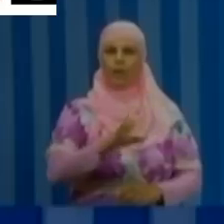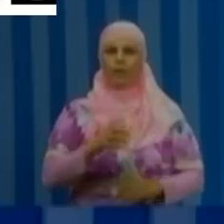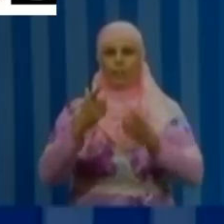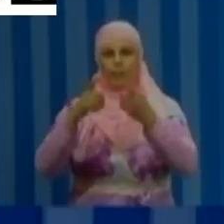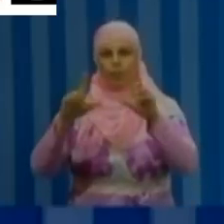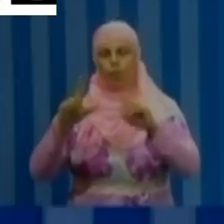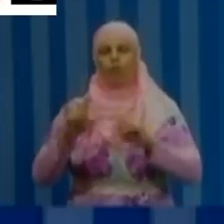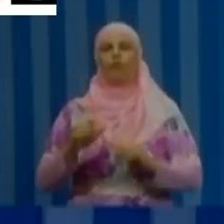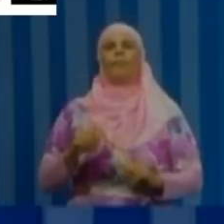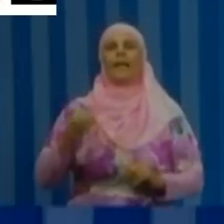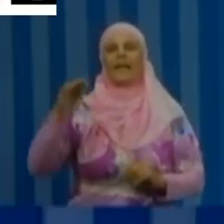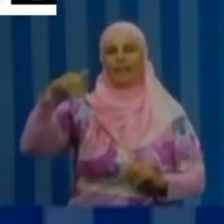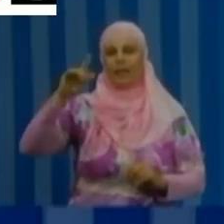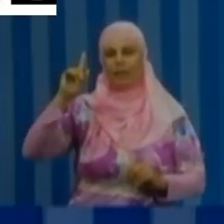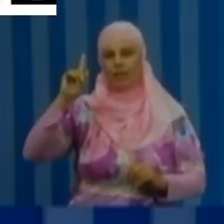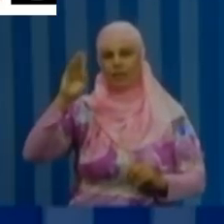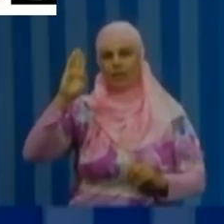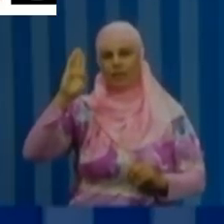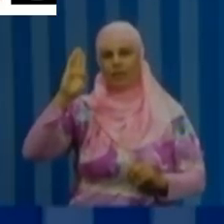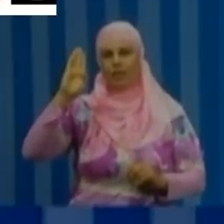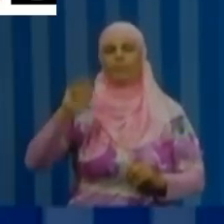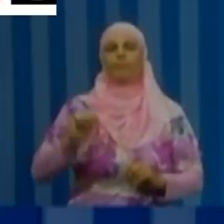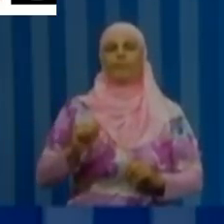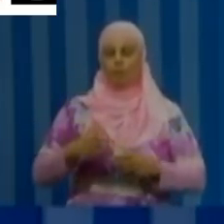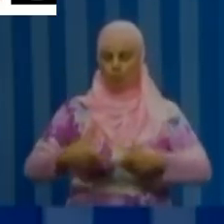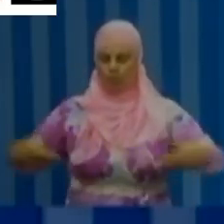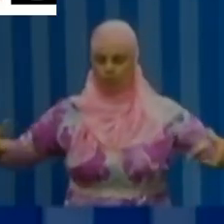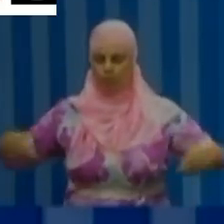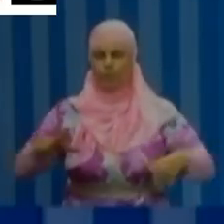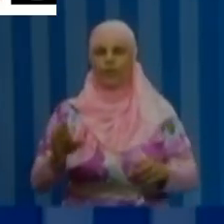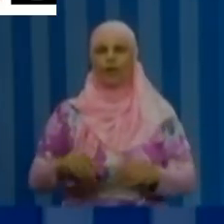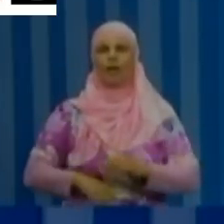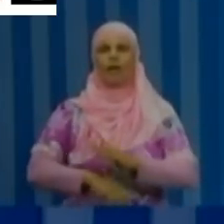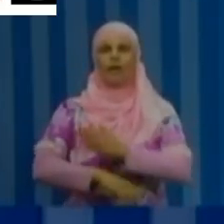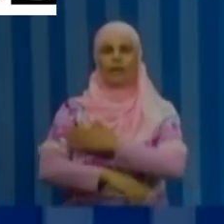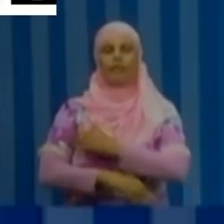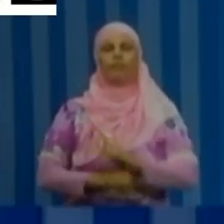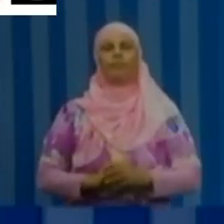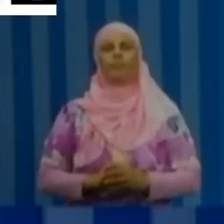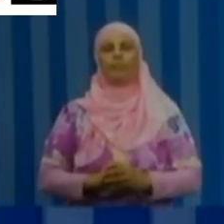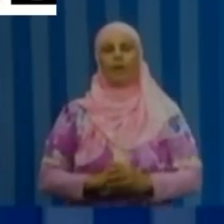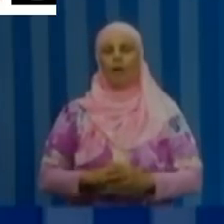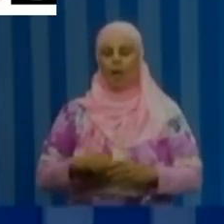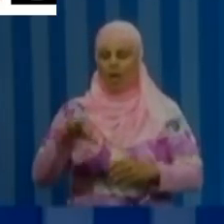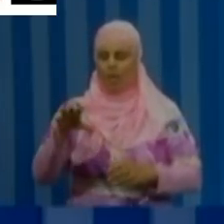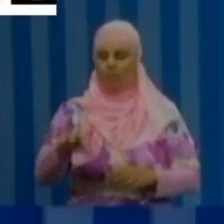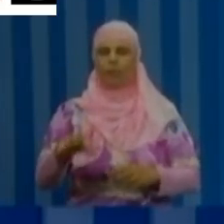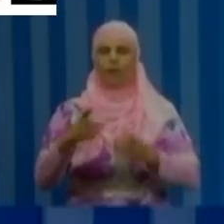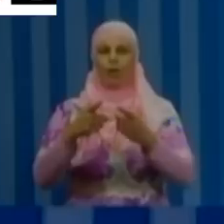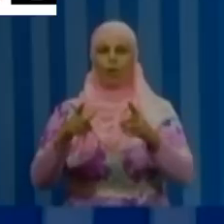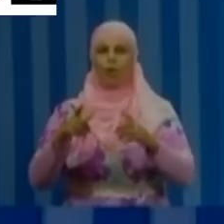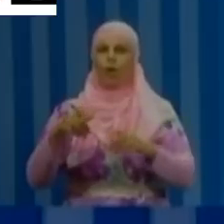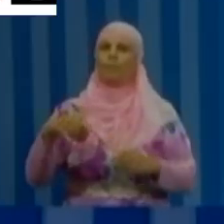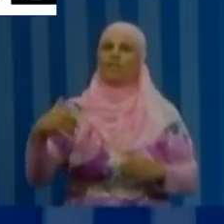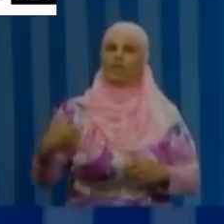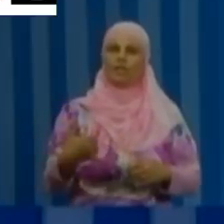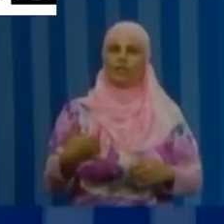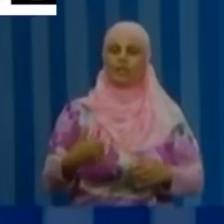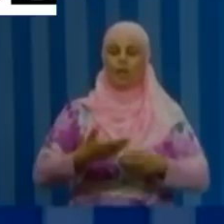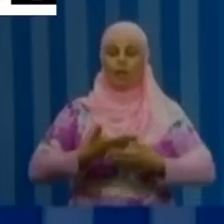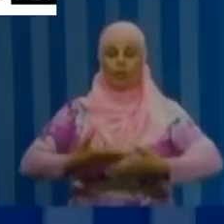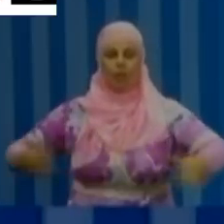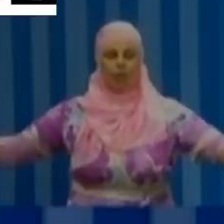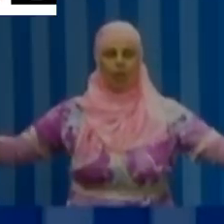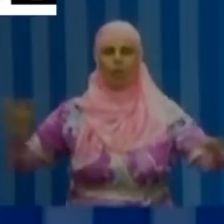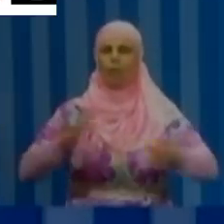في بن قردان ومنها نوسع ميناء الكتف المنطقه الحره بجرجيس مئات الهكتارات